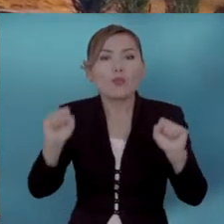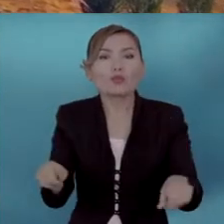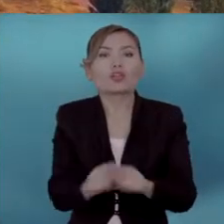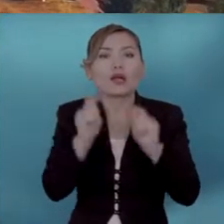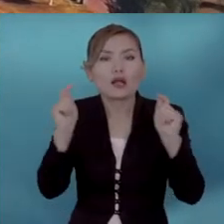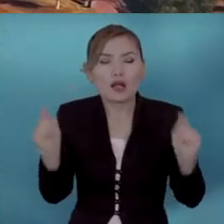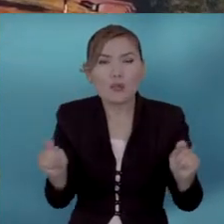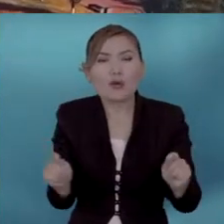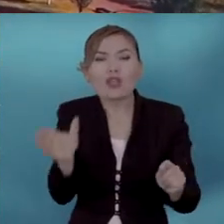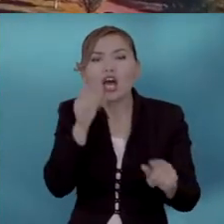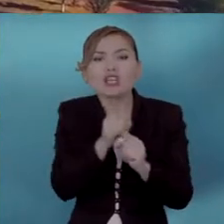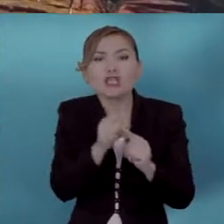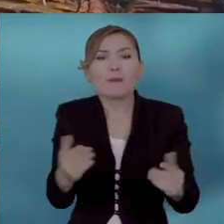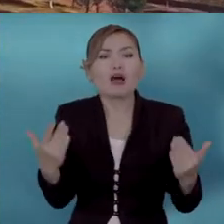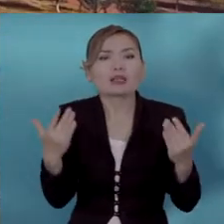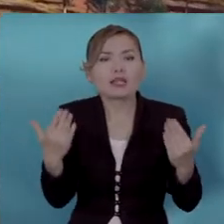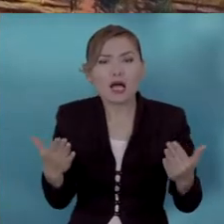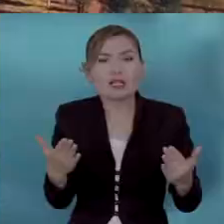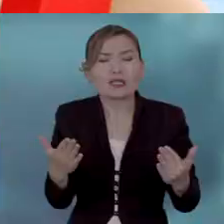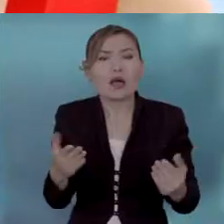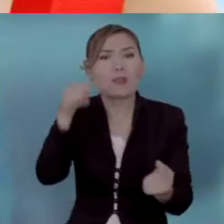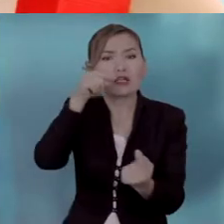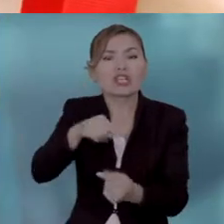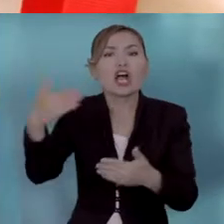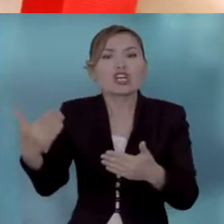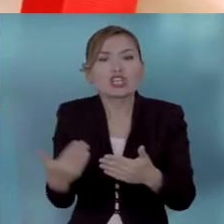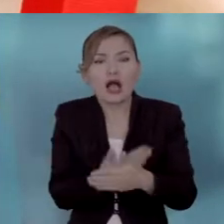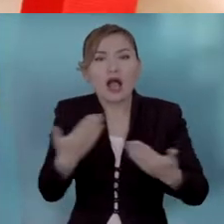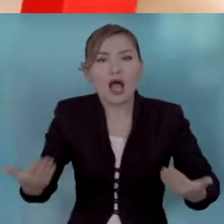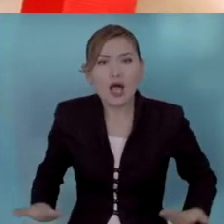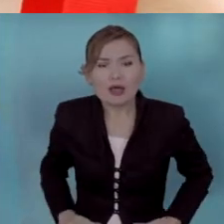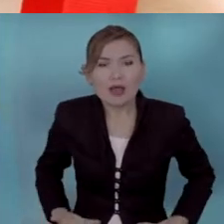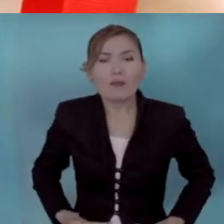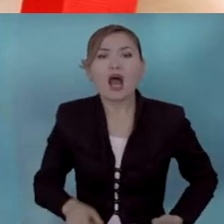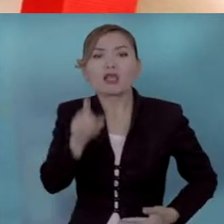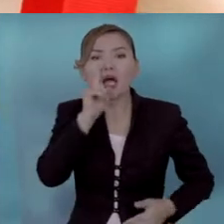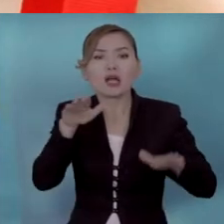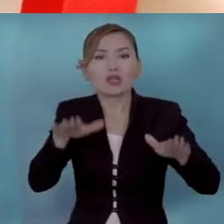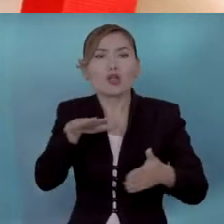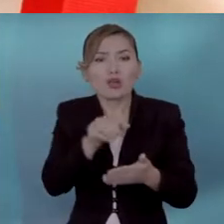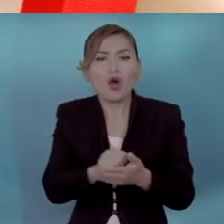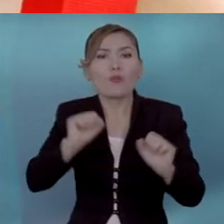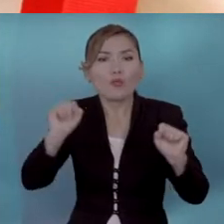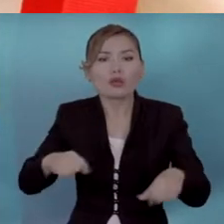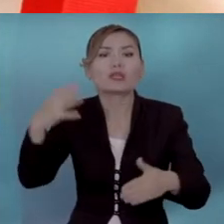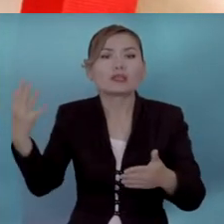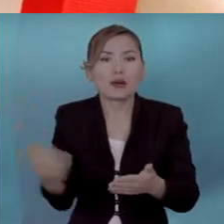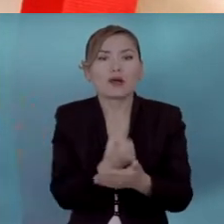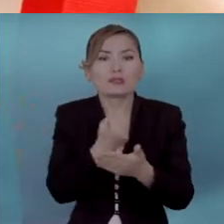ашып, заманауи талаптарға сай жаңа әлемде лайықты орын алуға мүмкіндік табамыз.